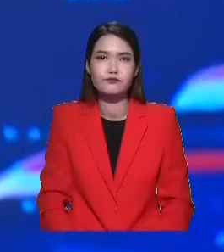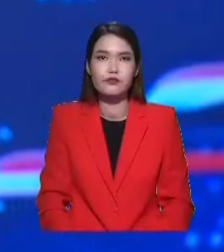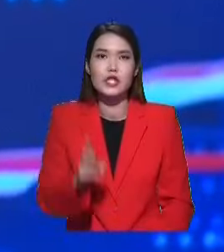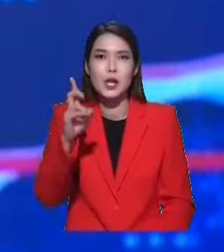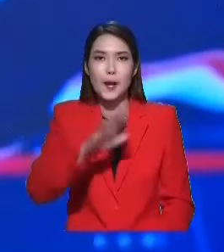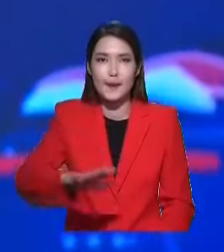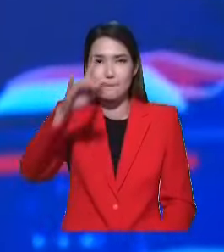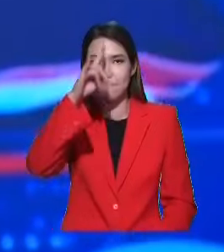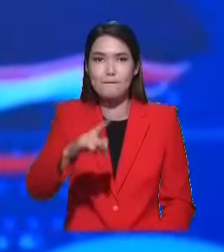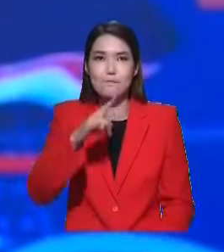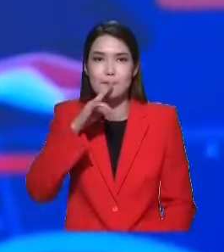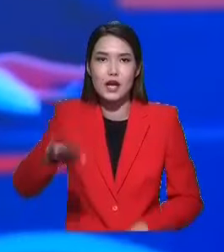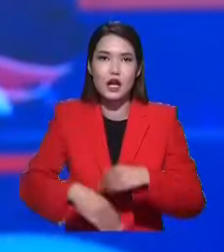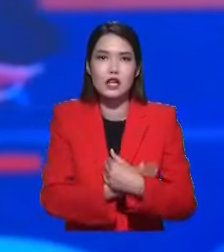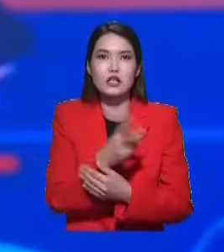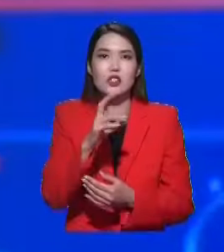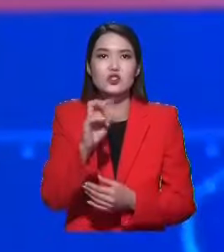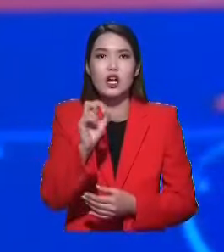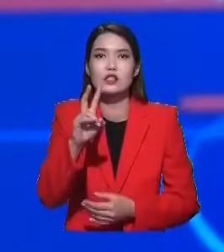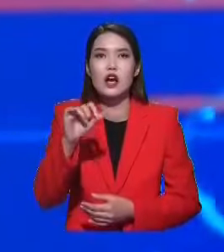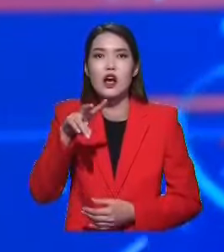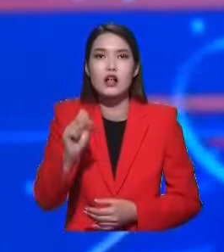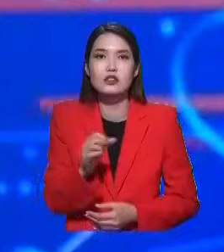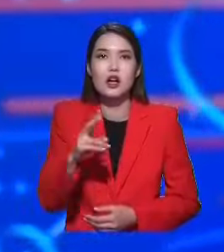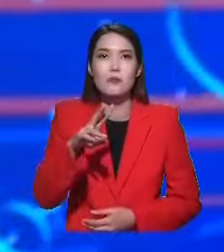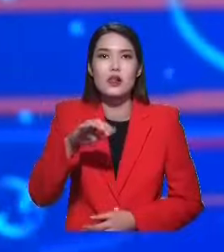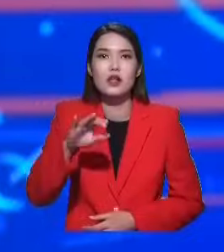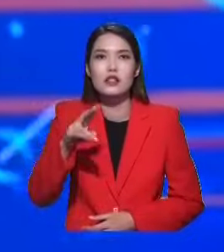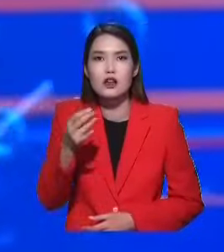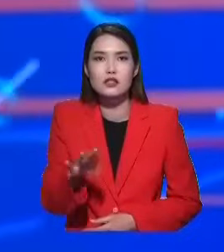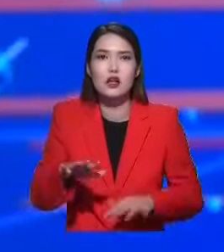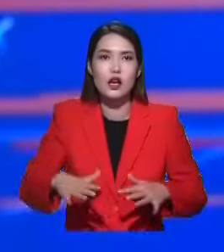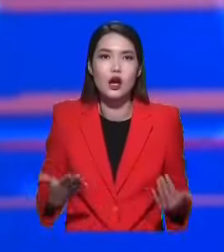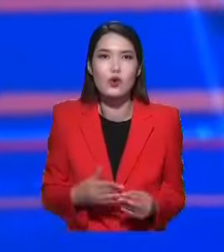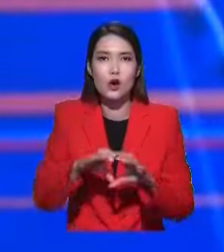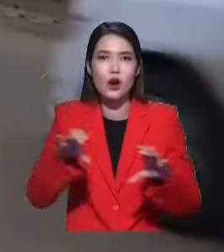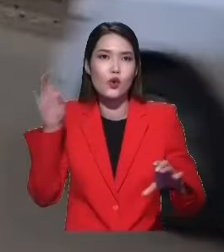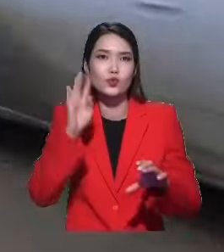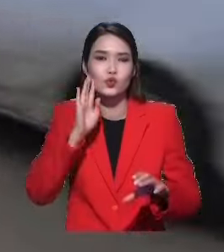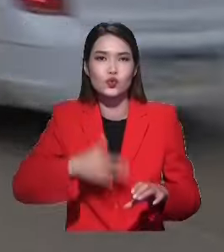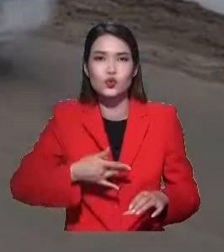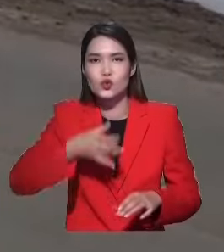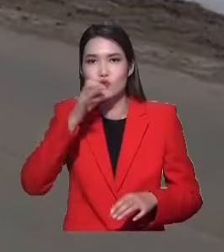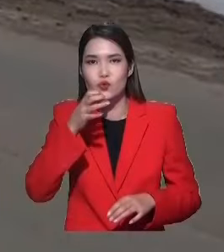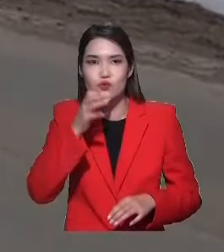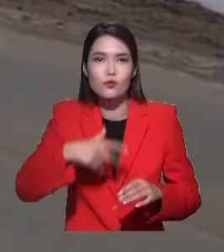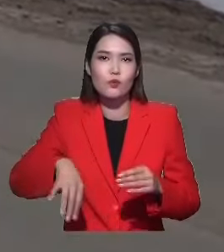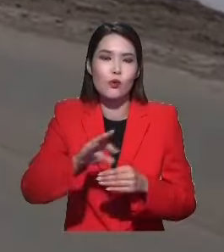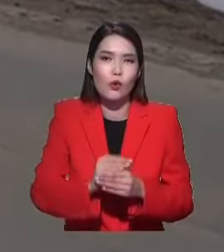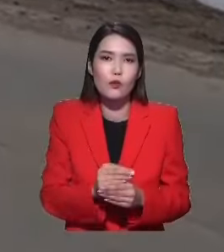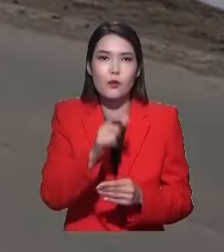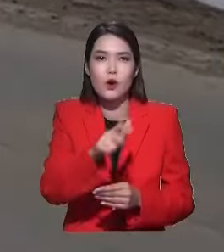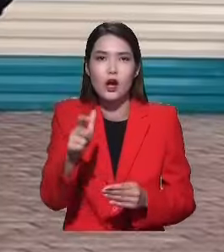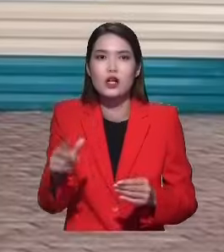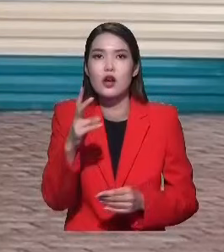Батыс Қазақстан облысының Жаңақала аудандағы плантация елді мекенінің тұрғындары каналдың суын ішіп отыр. Тіршілік нәрінен тарыққан халық көшім